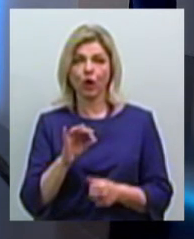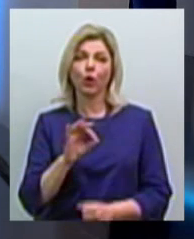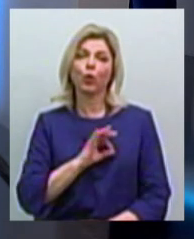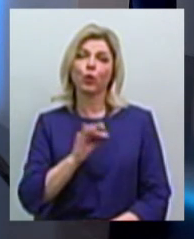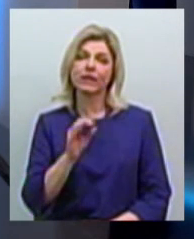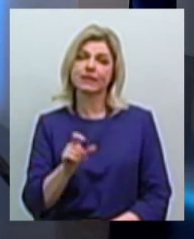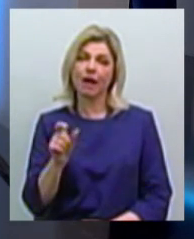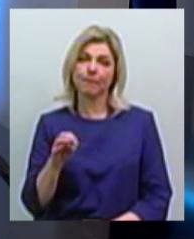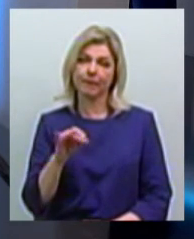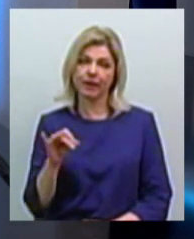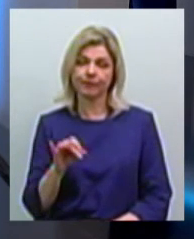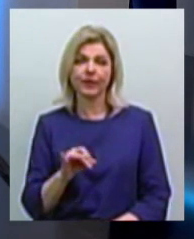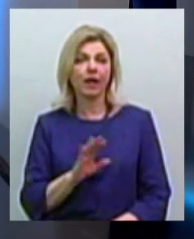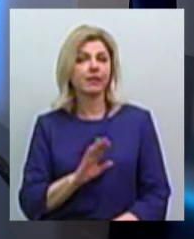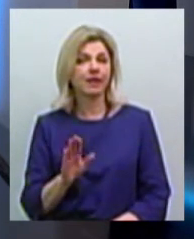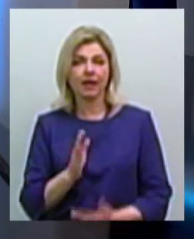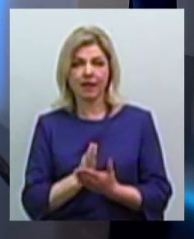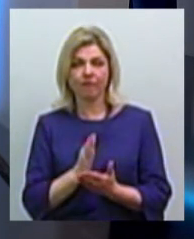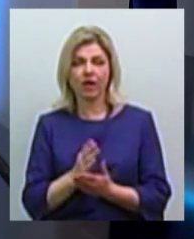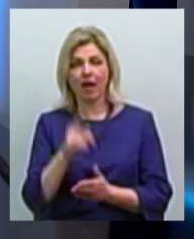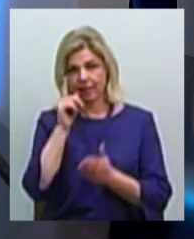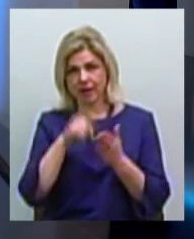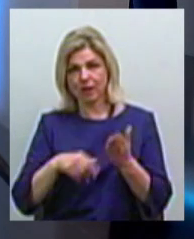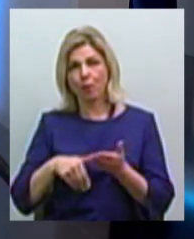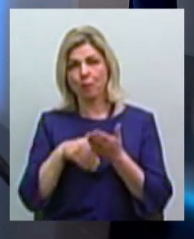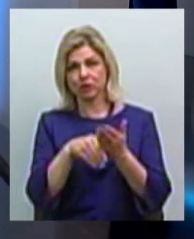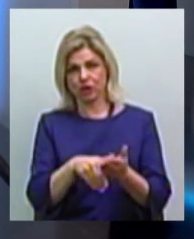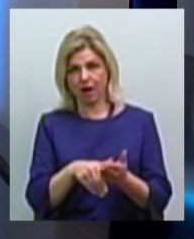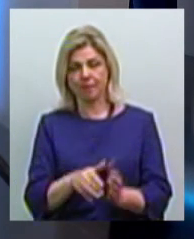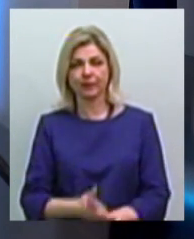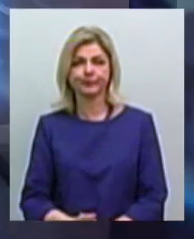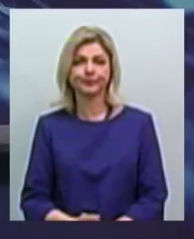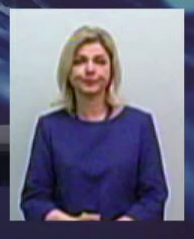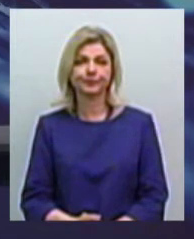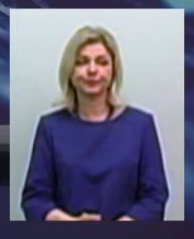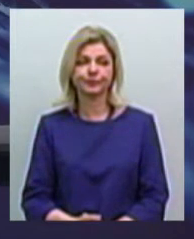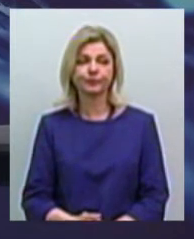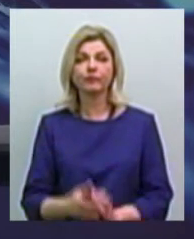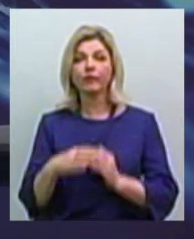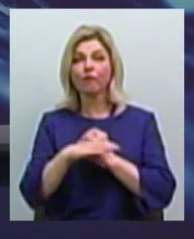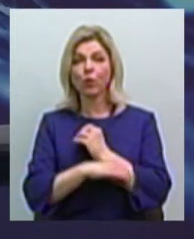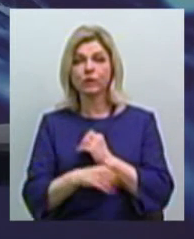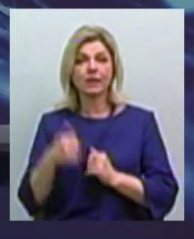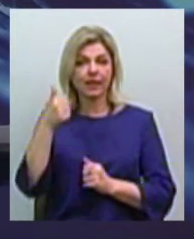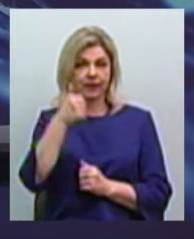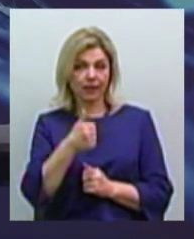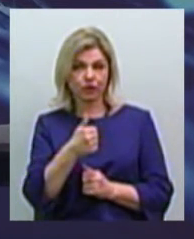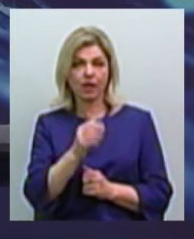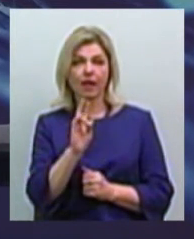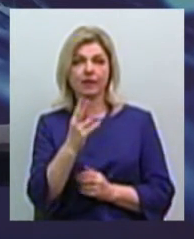Вони не є конкурентами, вони, я б сказав, є надійними помічниками. Помічниками? Так. Наприкінці тижня у Миколаєві в